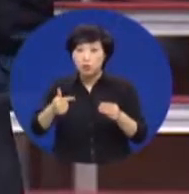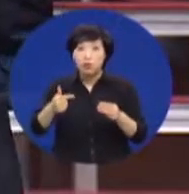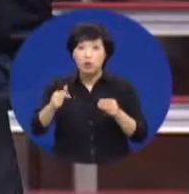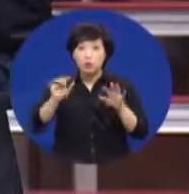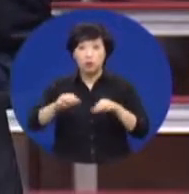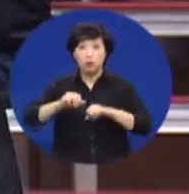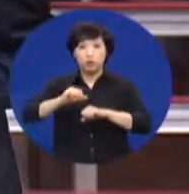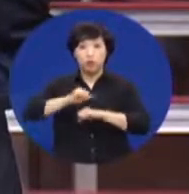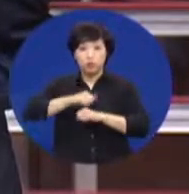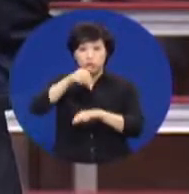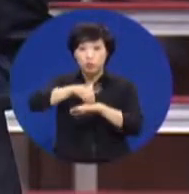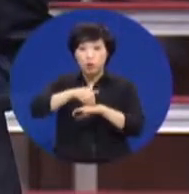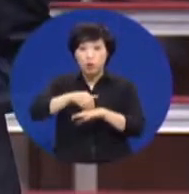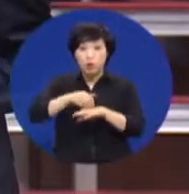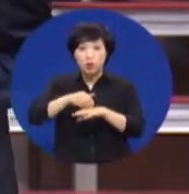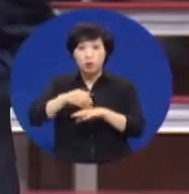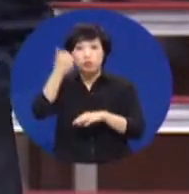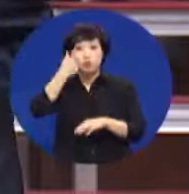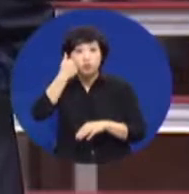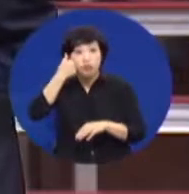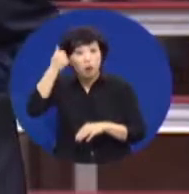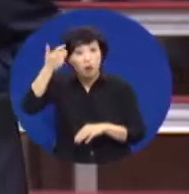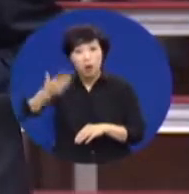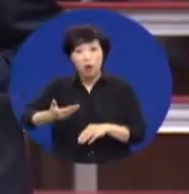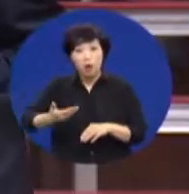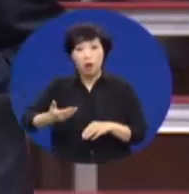윤석준이라는 훈련병이 있냐?